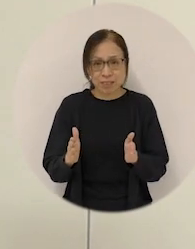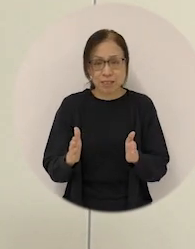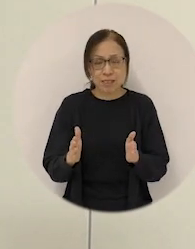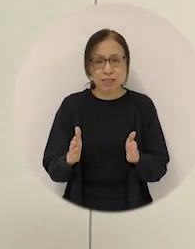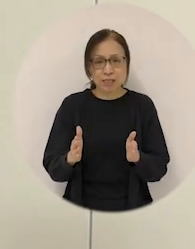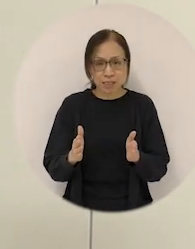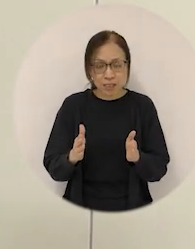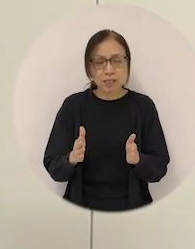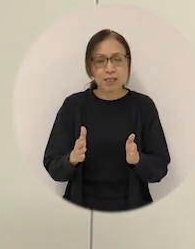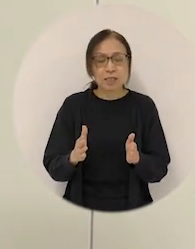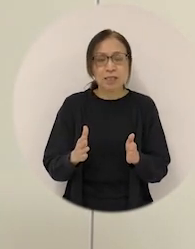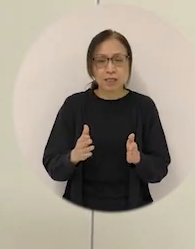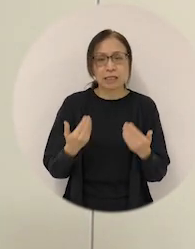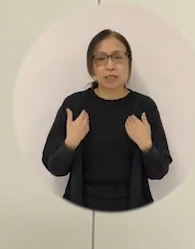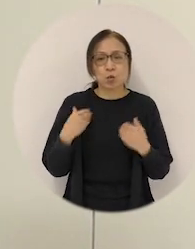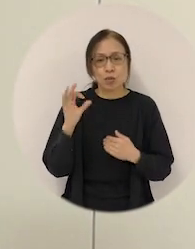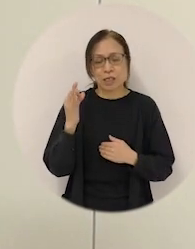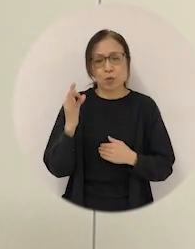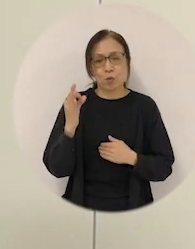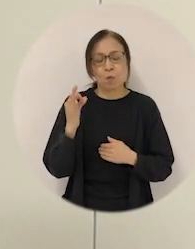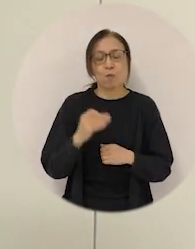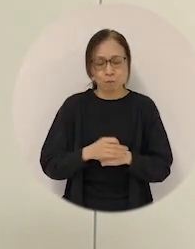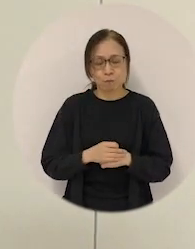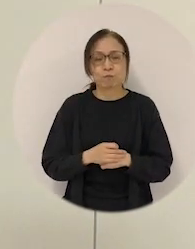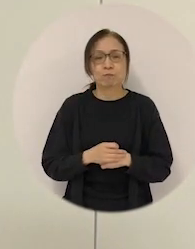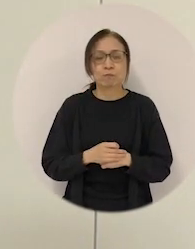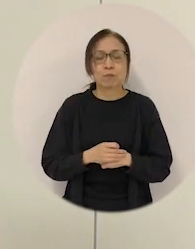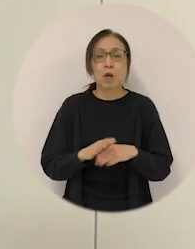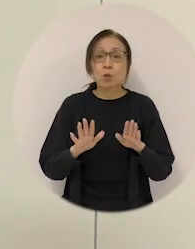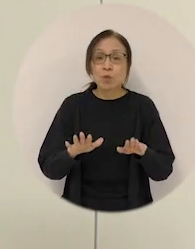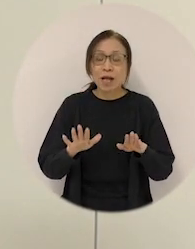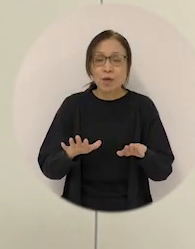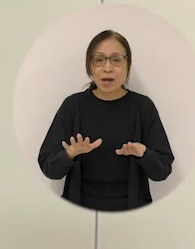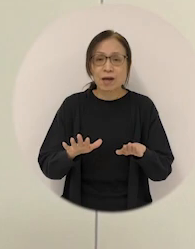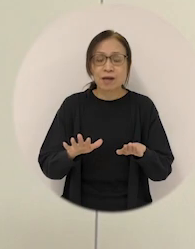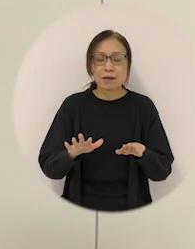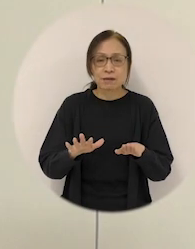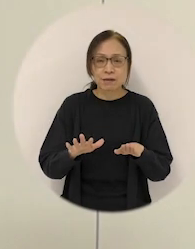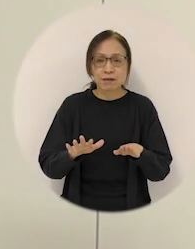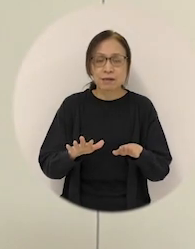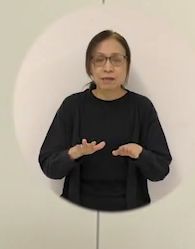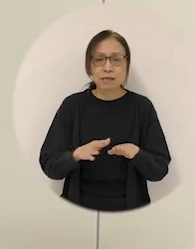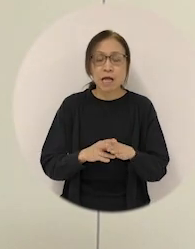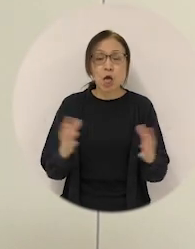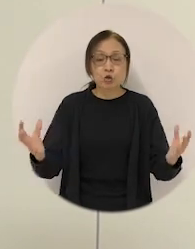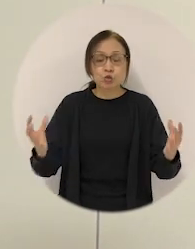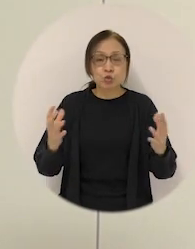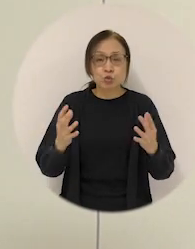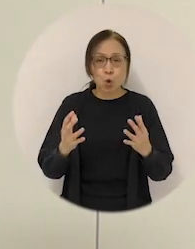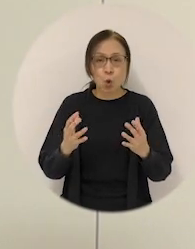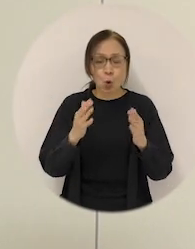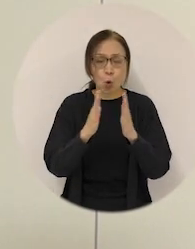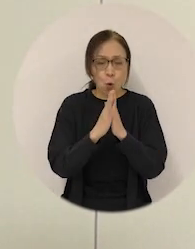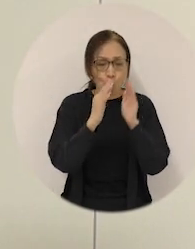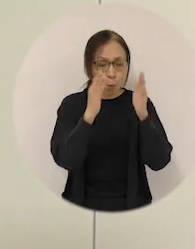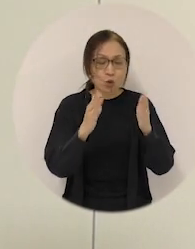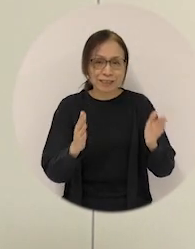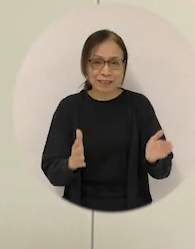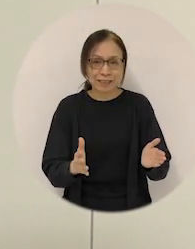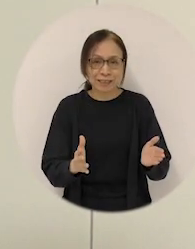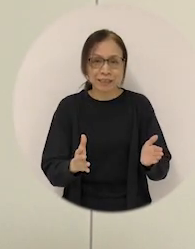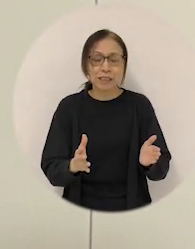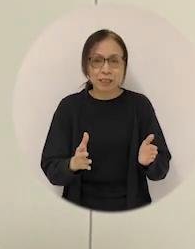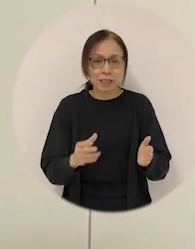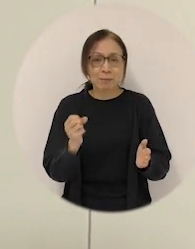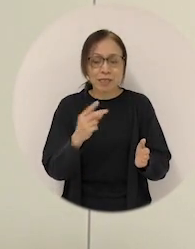計上しておりますので、このようになっております。今回は集合墓地もしくは樹木